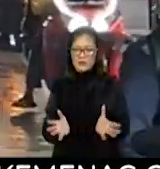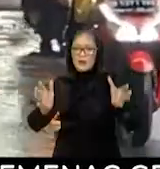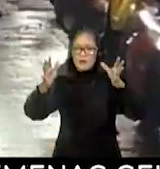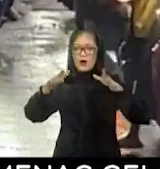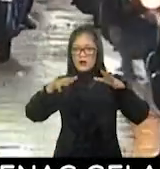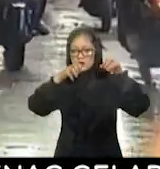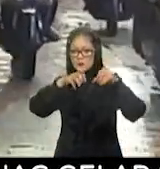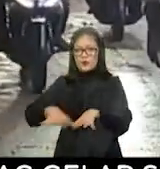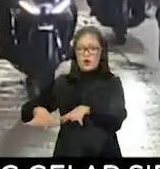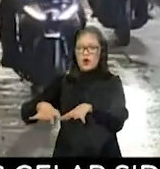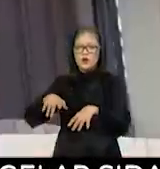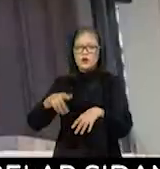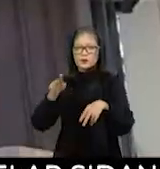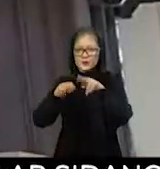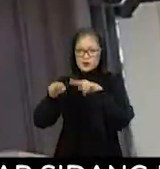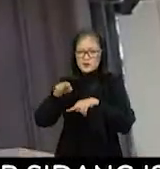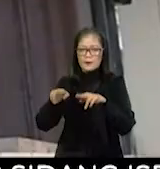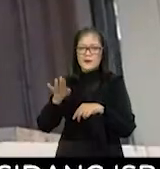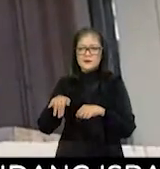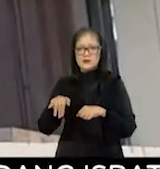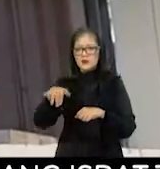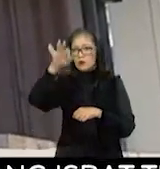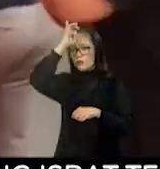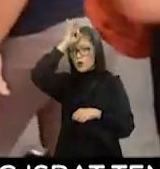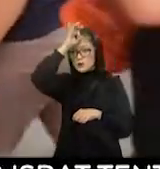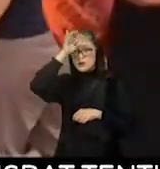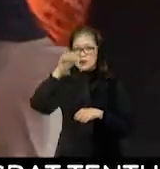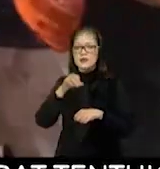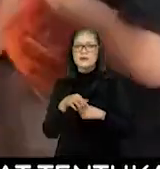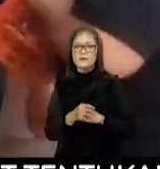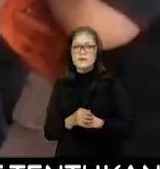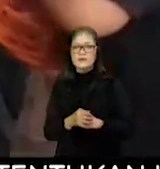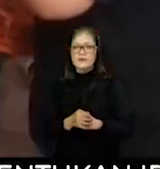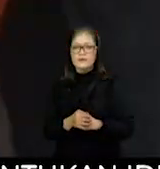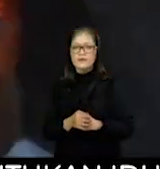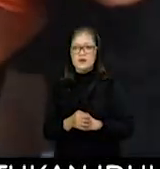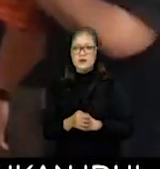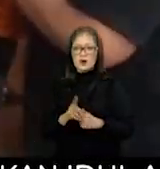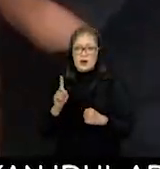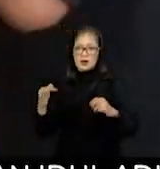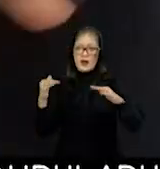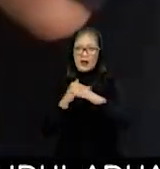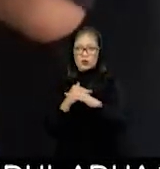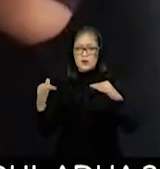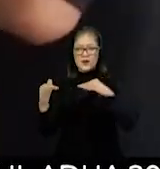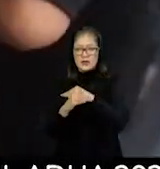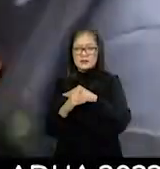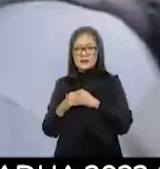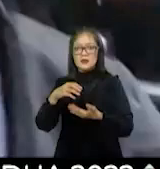bersih. Insiden ini dalam penyelidikan polisi. Sementara pasca insiden, arus lalu lintas di sekitar lokasi